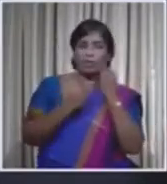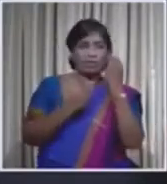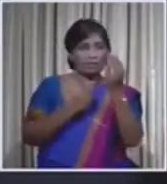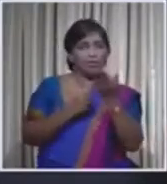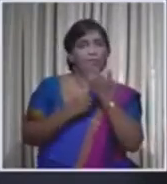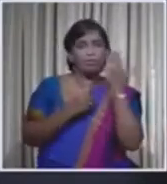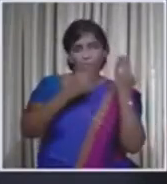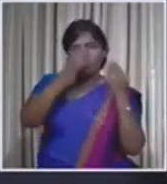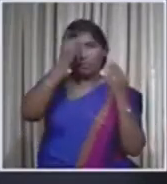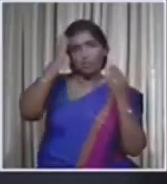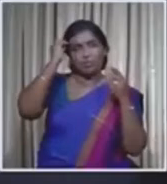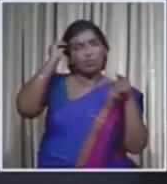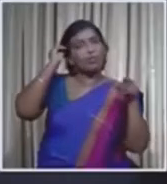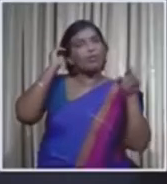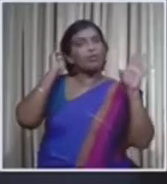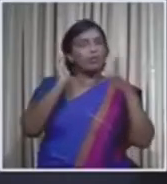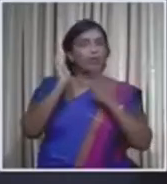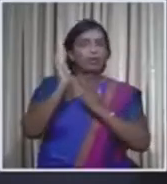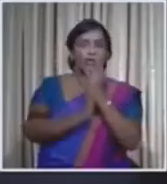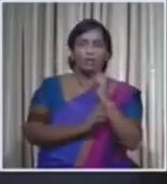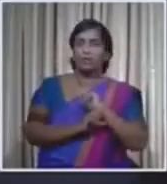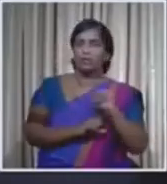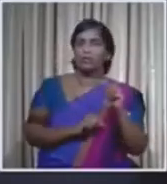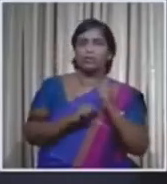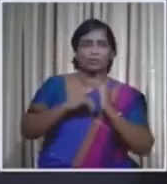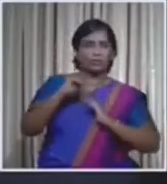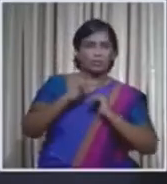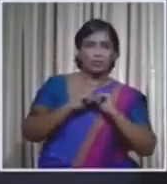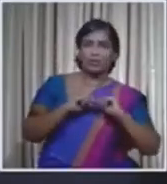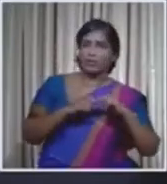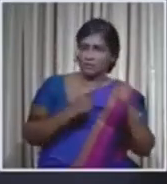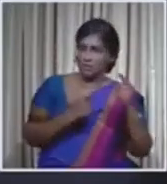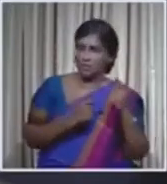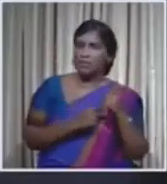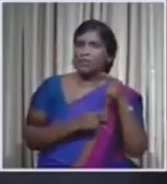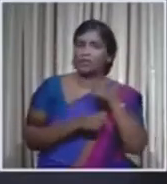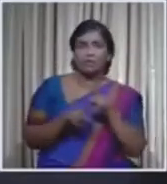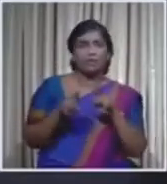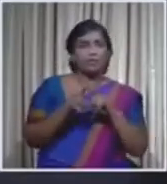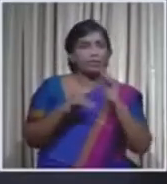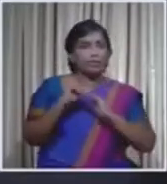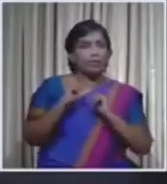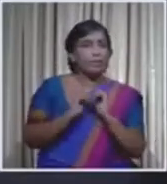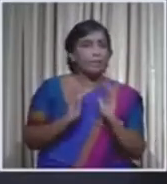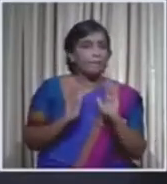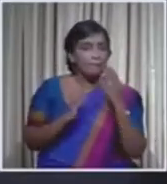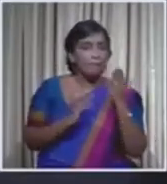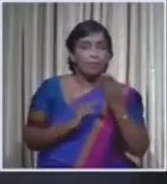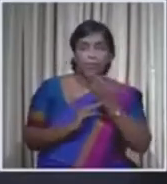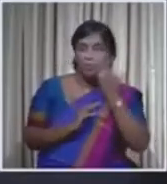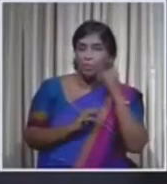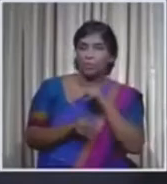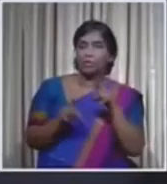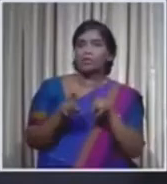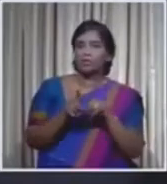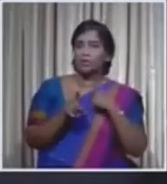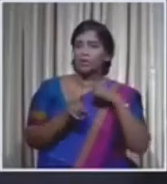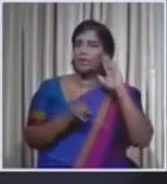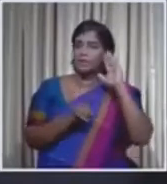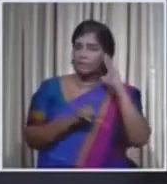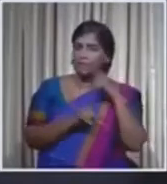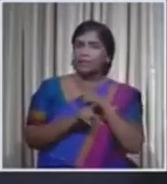දෙන්න පුළුවන් එහෙනම් මේ ඇයිට ඒ අයිතිය නැහැ ඒක යටතේ ක්‍රියාත්මක කරන්න මේ ක්‍රියාත්මක කරනවා ක්‍රියාත්මක කරන්නේ